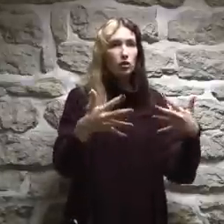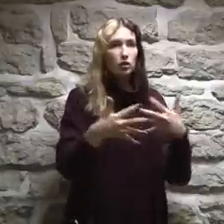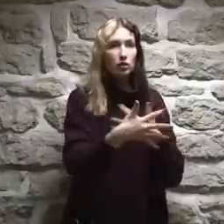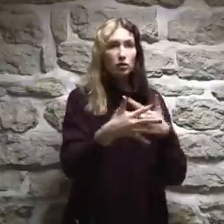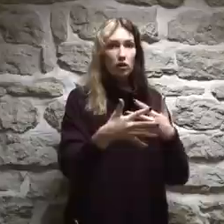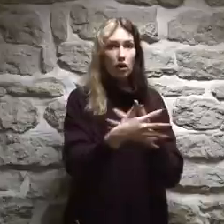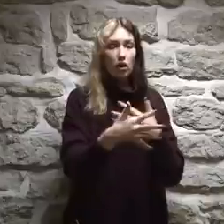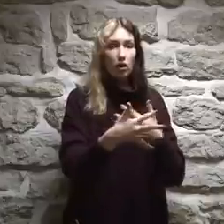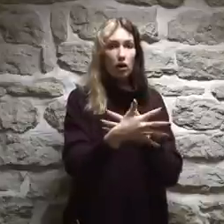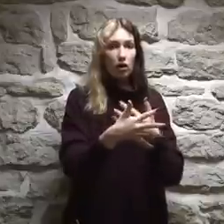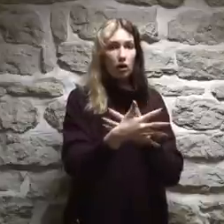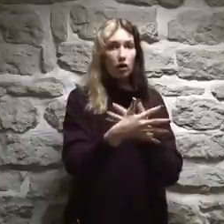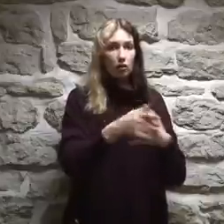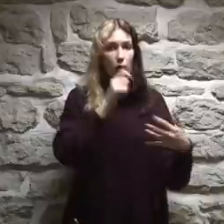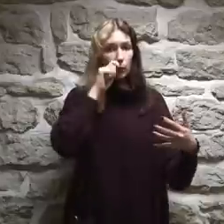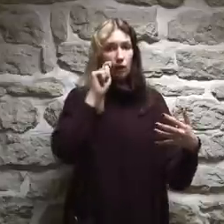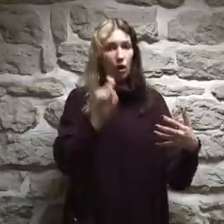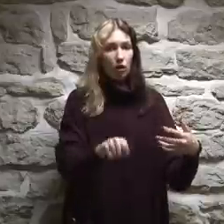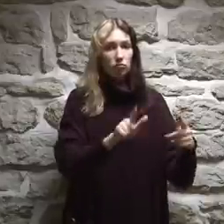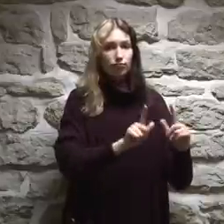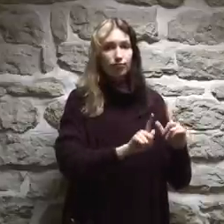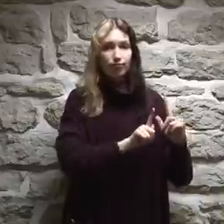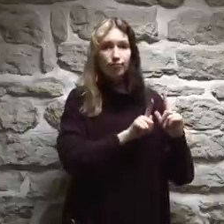sõjategevust Ukrainas siis